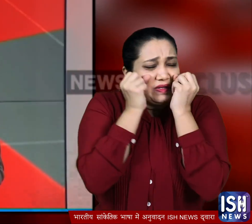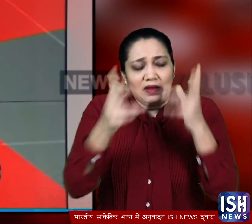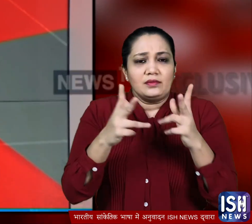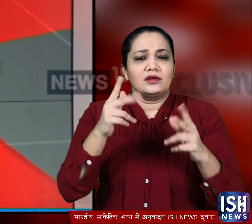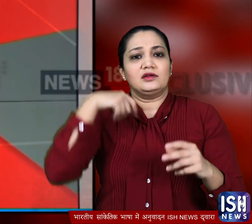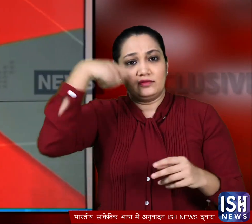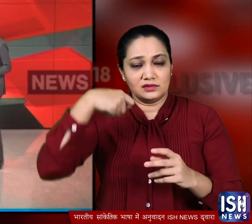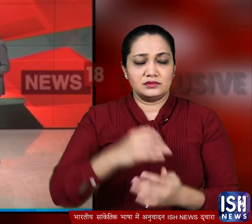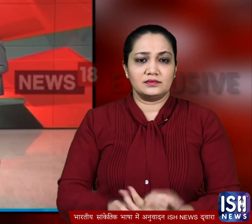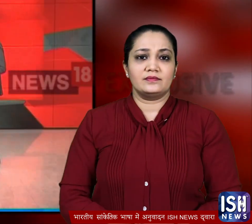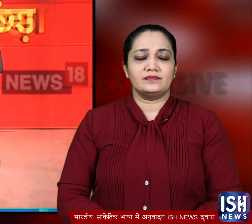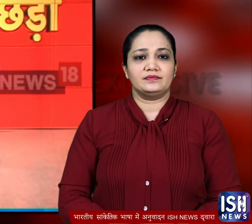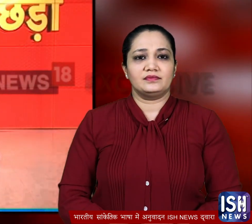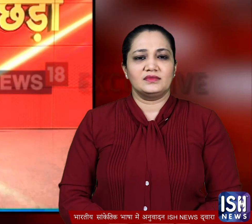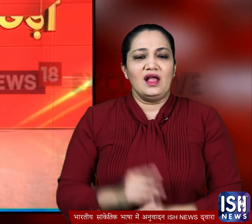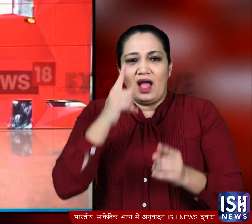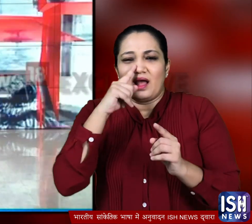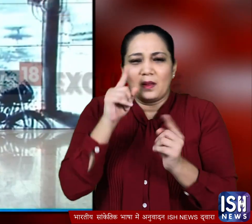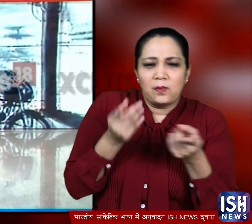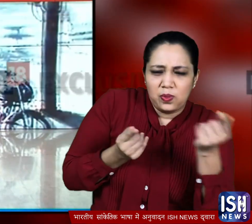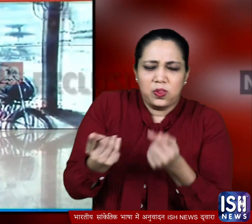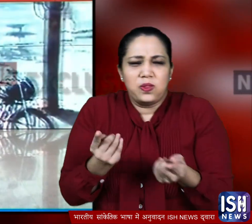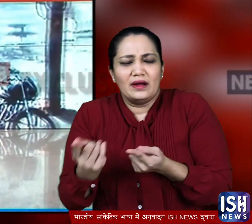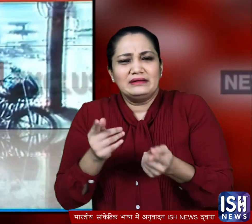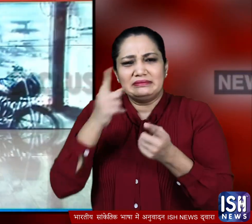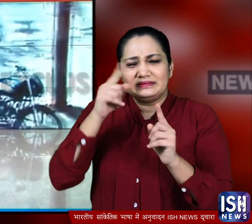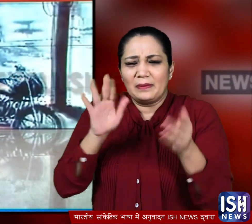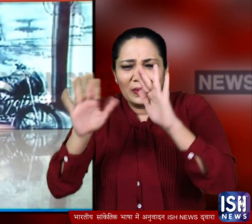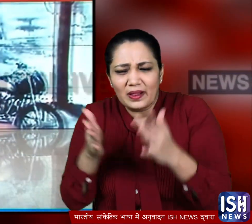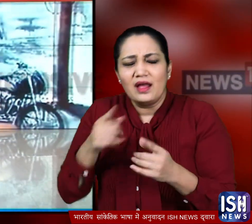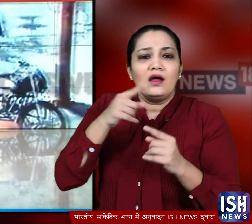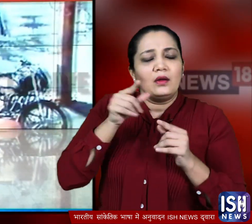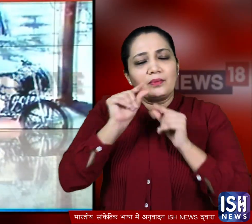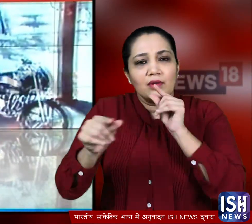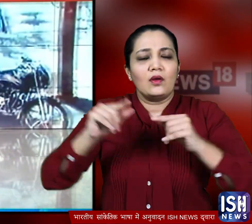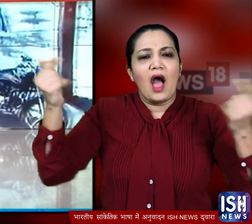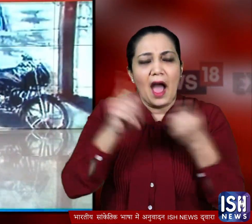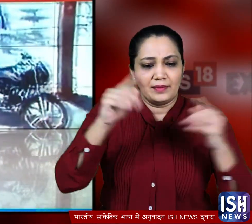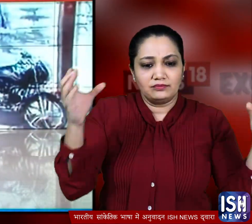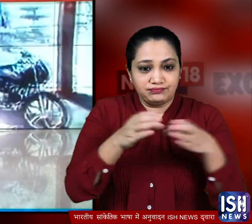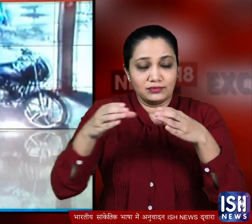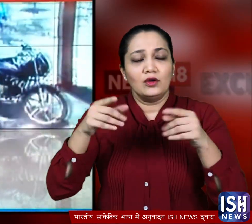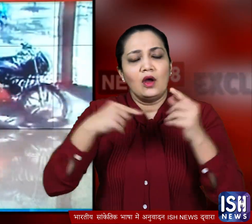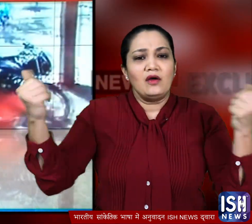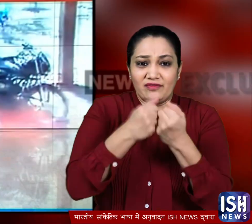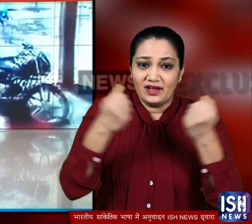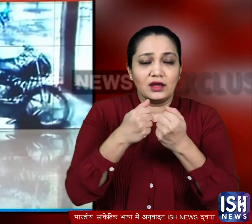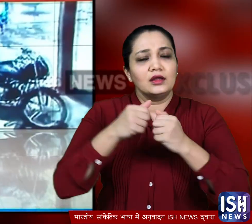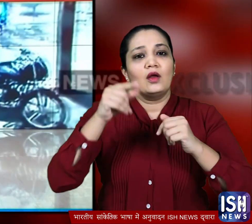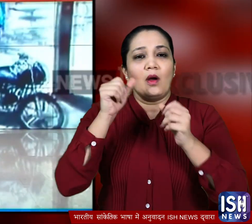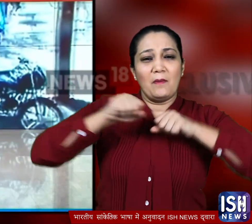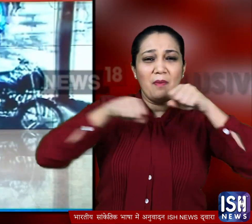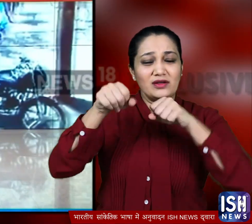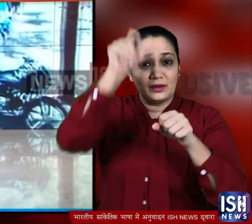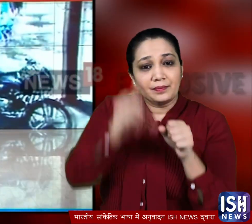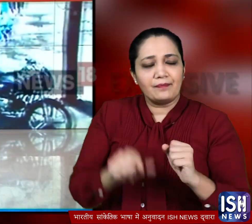वाला एक वीडियो सामने आया। वहां छेड़छाड़ के आरोप में 2 पक्षों में ऐसी खुली झड़प हुई कि उसमें एक बॉक्सर की जान चली गई। ये पूरी